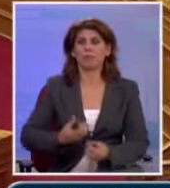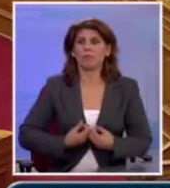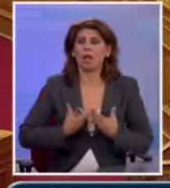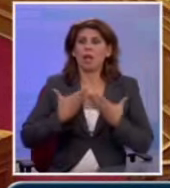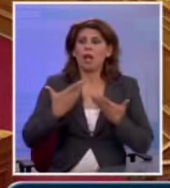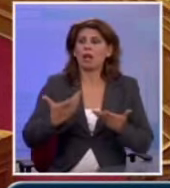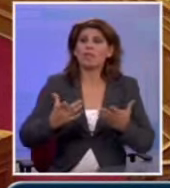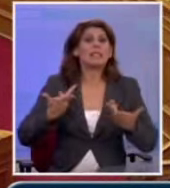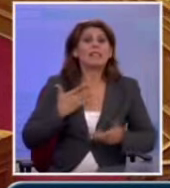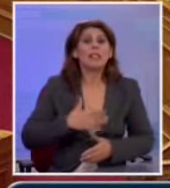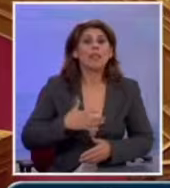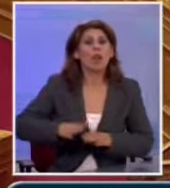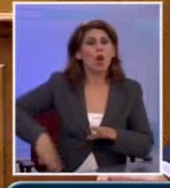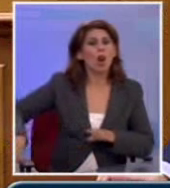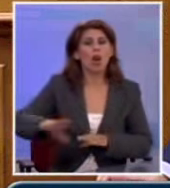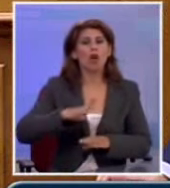με δημοψηφίσματα